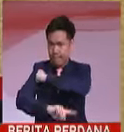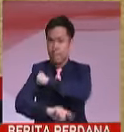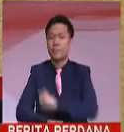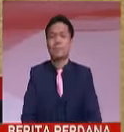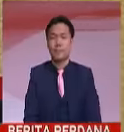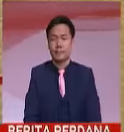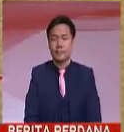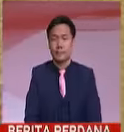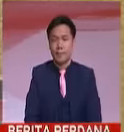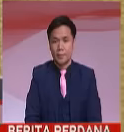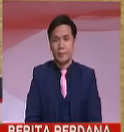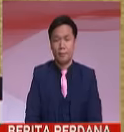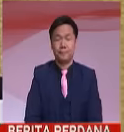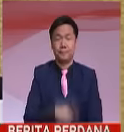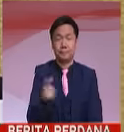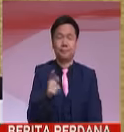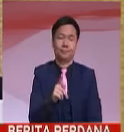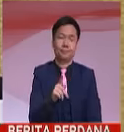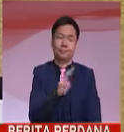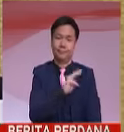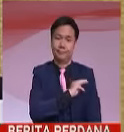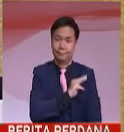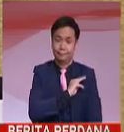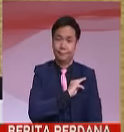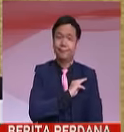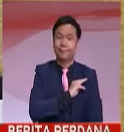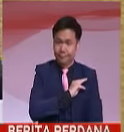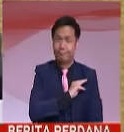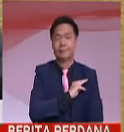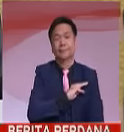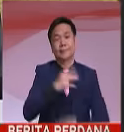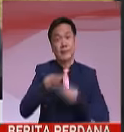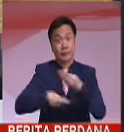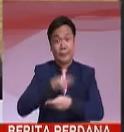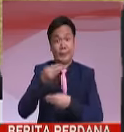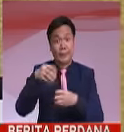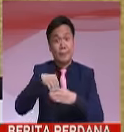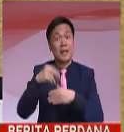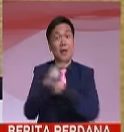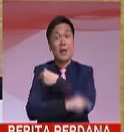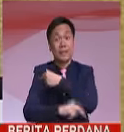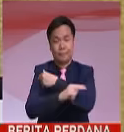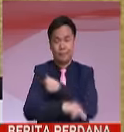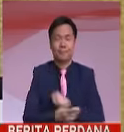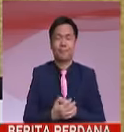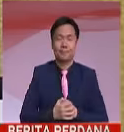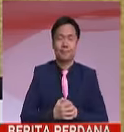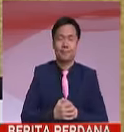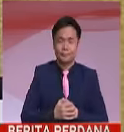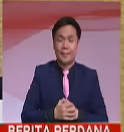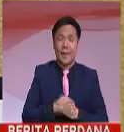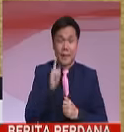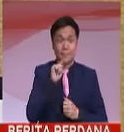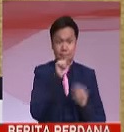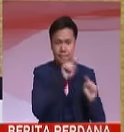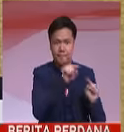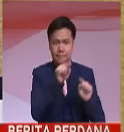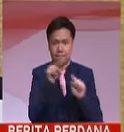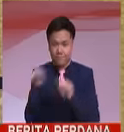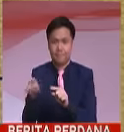Hai ke Kementerian Perdagangan dalam negeri Donald pengguna akan berada di lokasi-lokasi